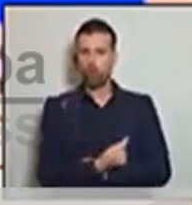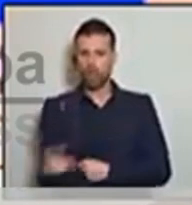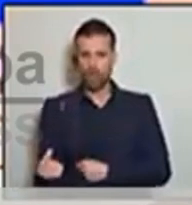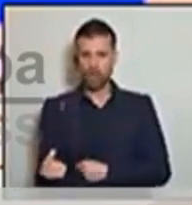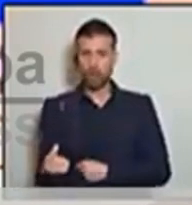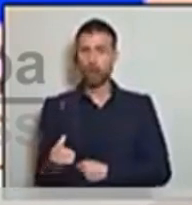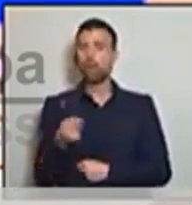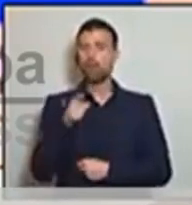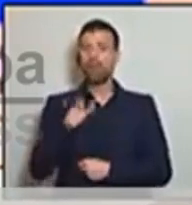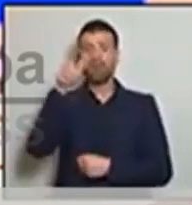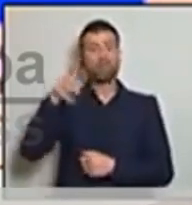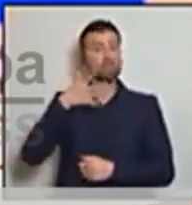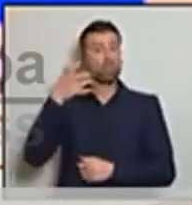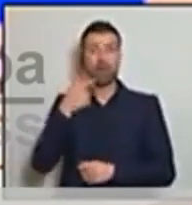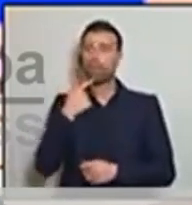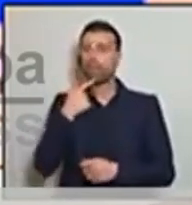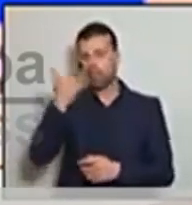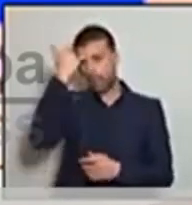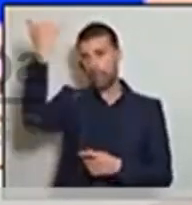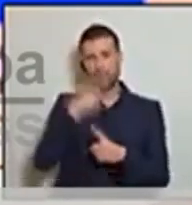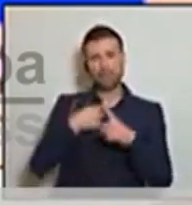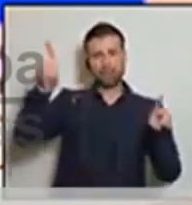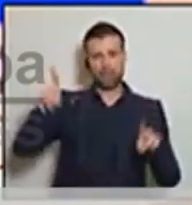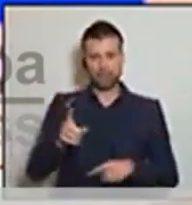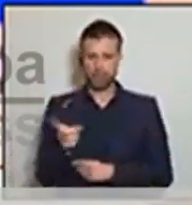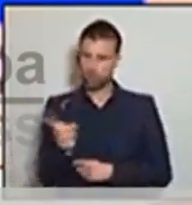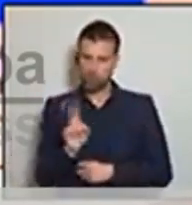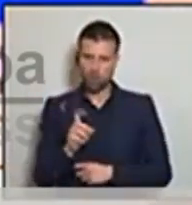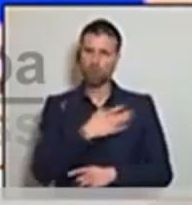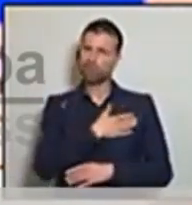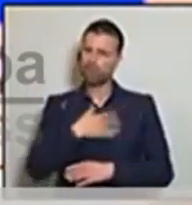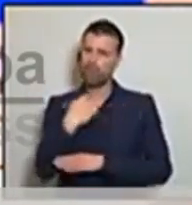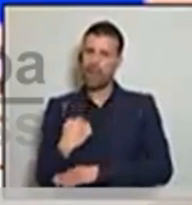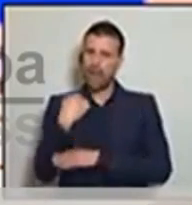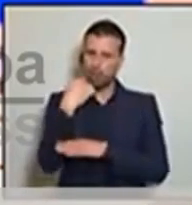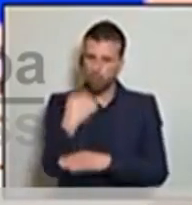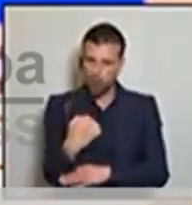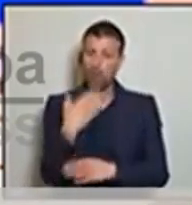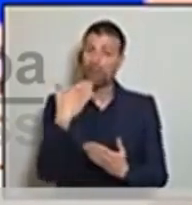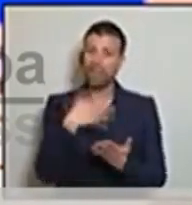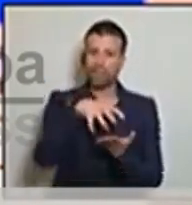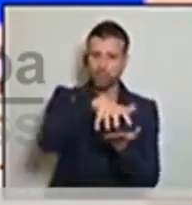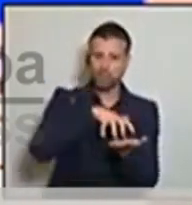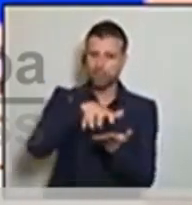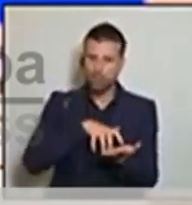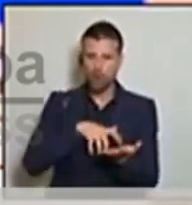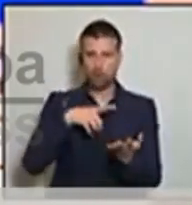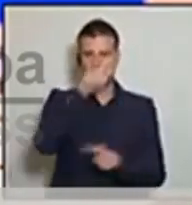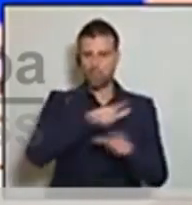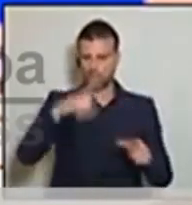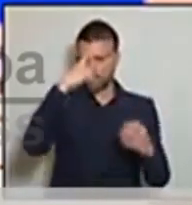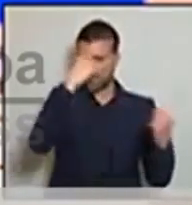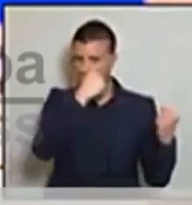idea diferent, sinó recolzat, amb uns informes d'uns experts, mèdics, epidemiòlegs i, per tant, amb tota una